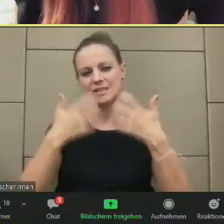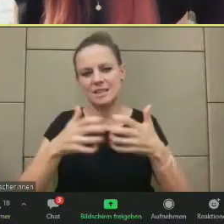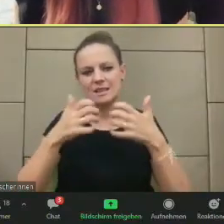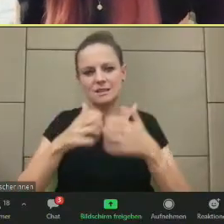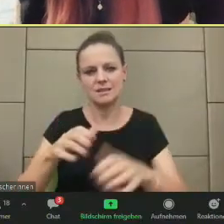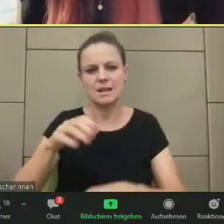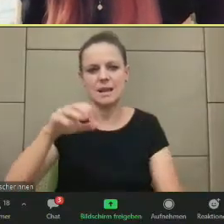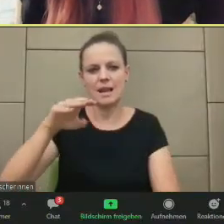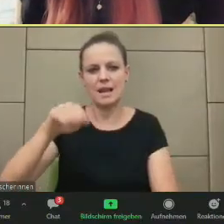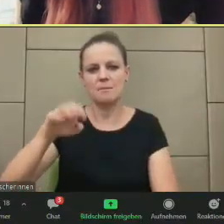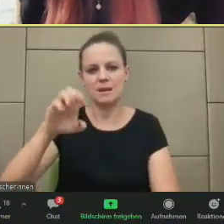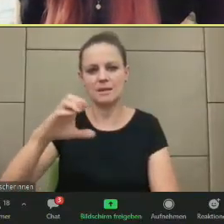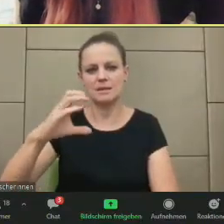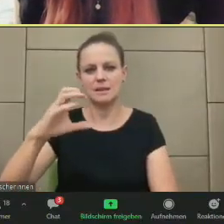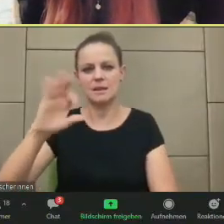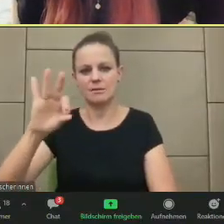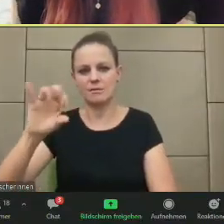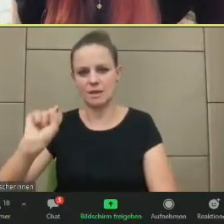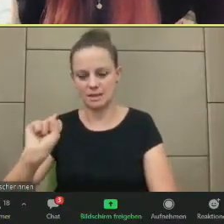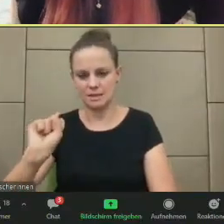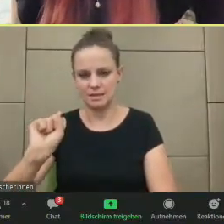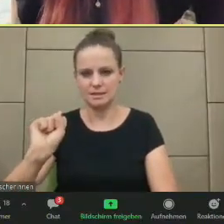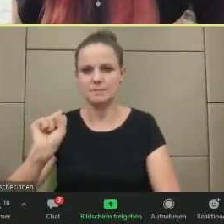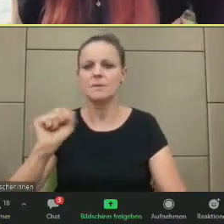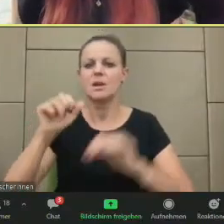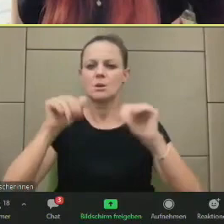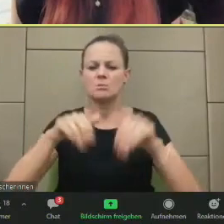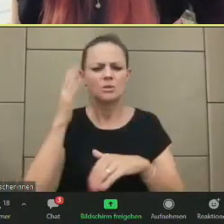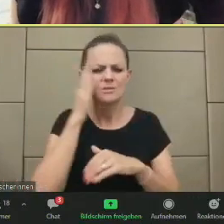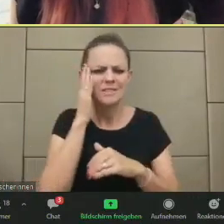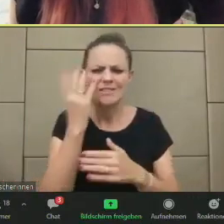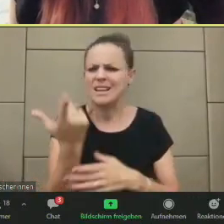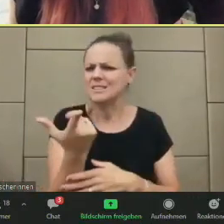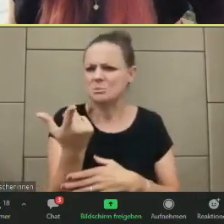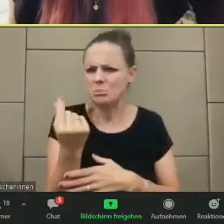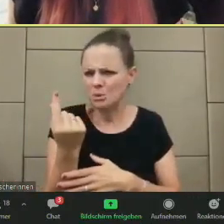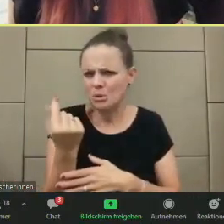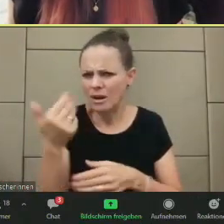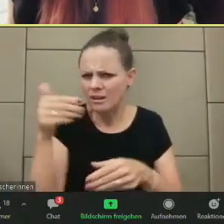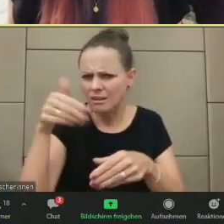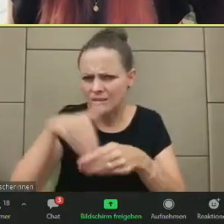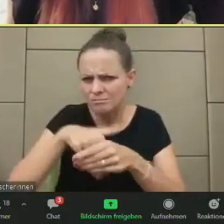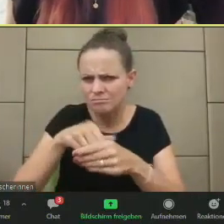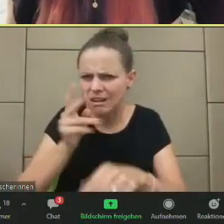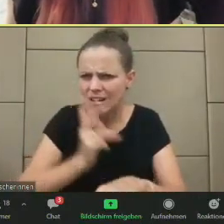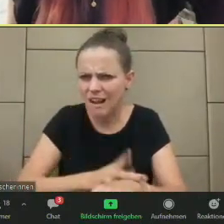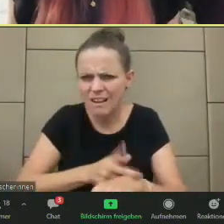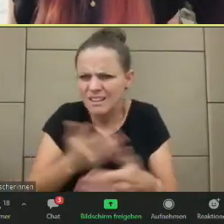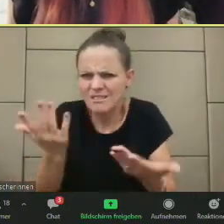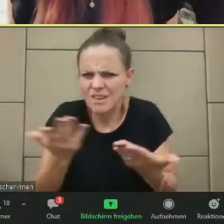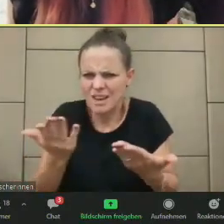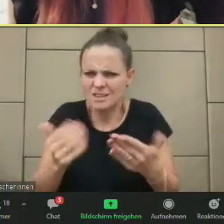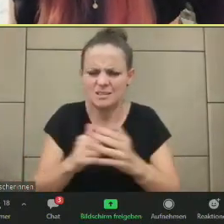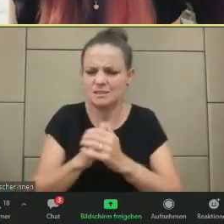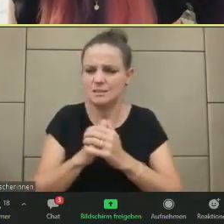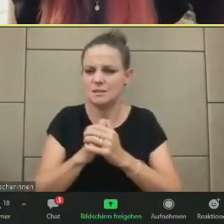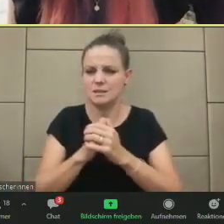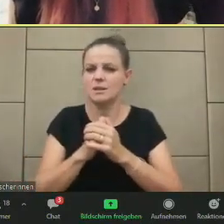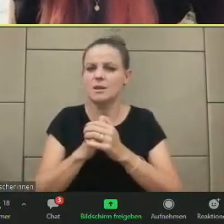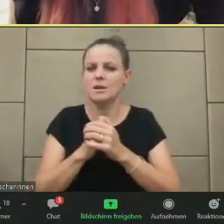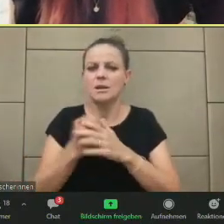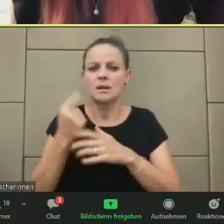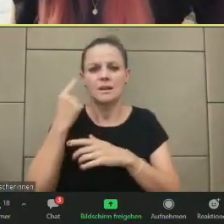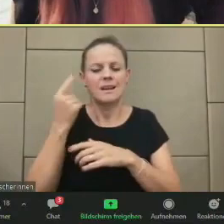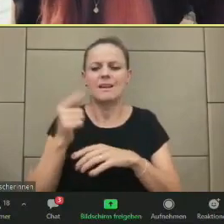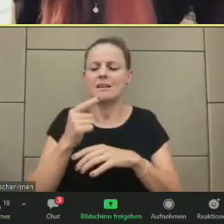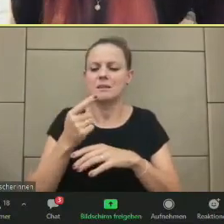ME/CFS, weil ich glaube, es ist ganz wichtig zu verstehen, was es bedeutet, diese Krankheit zu haben. Und ich glaube, daraus wird auch sehr schnell